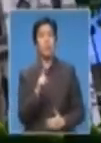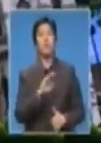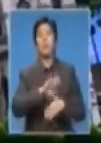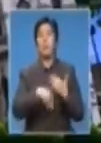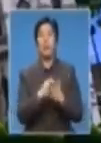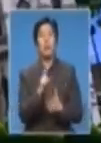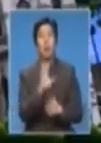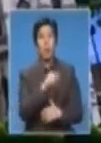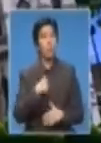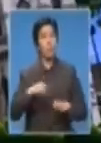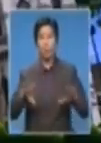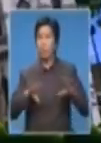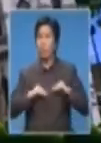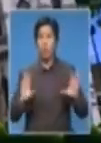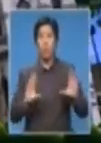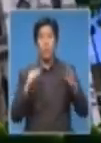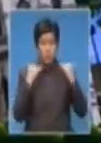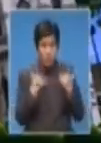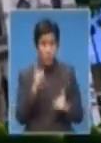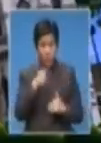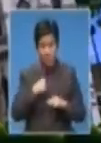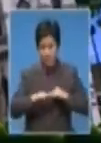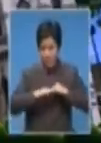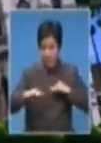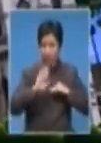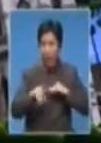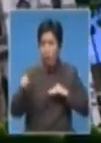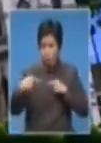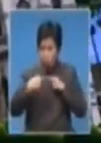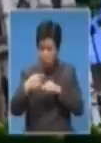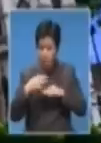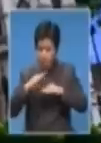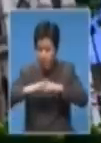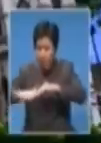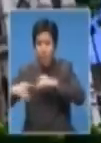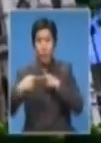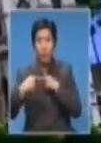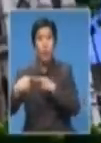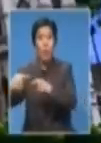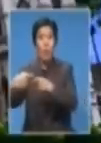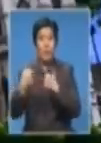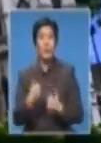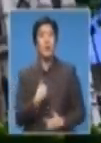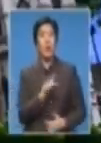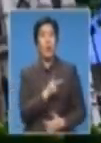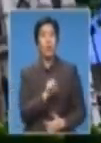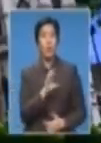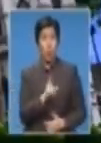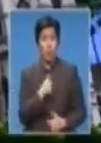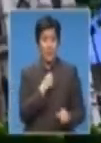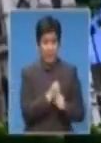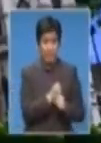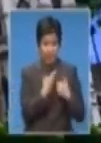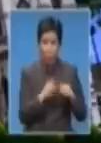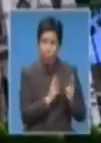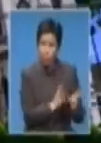ยไม่ได้ผมไม่ยอมตรงนี้นะครับเพราะนั้นวางแนวทางให้เกิดความต่อเนื่องจากรัฐบาลนี้ได้ทำไว้ขอชอทำไว้หาแนวทางวิธี